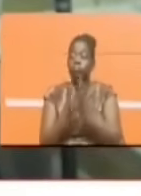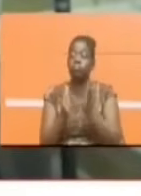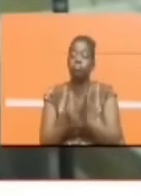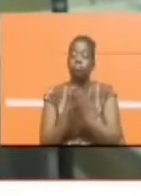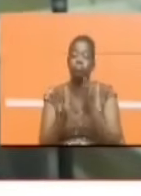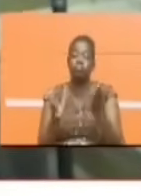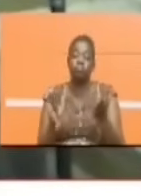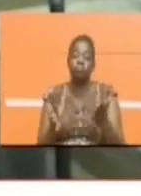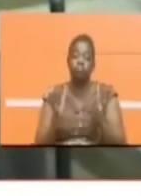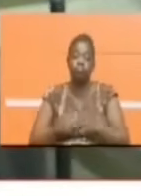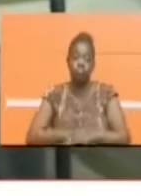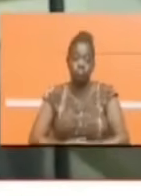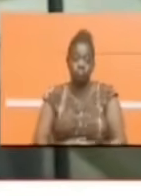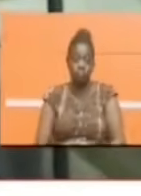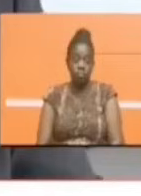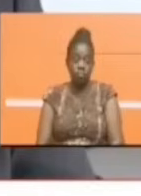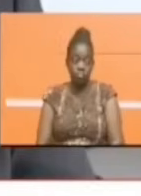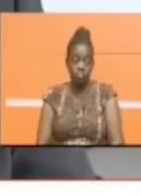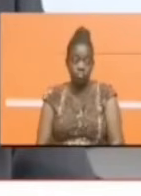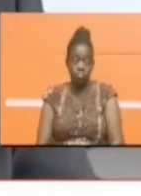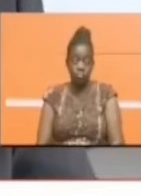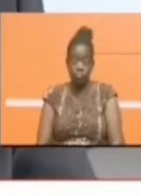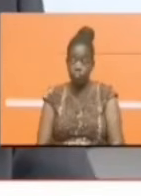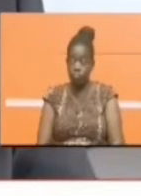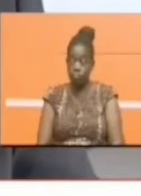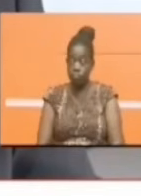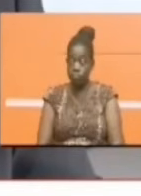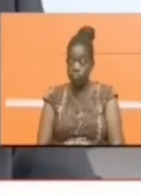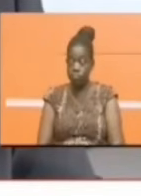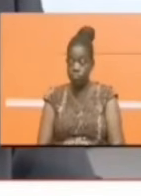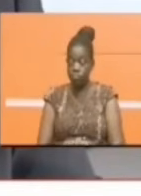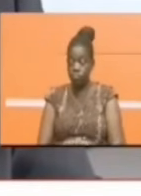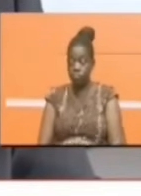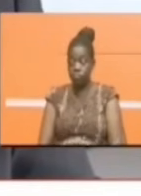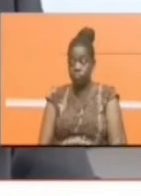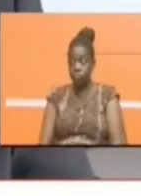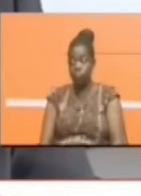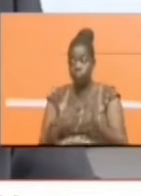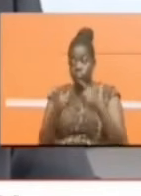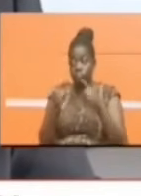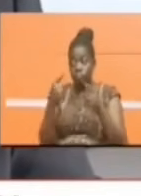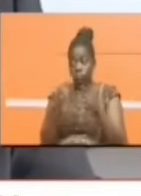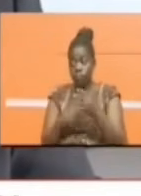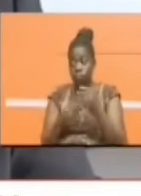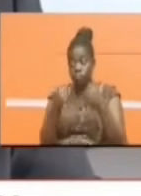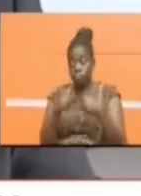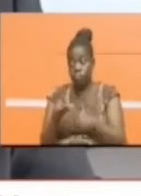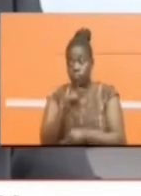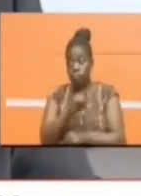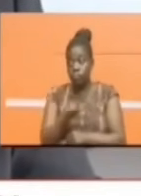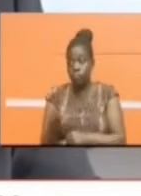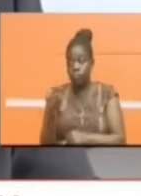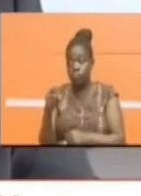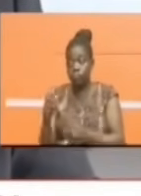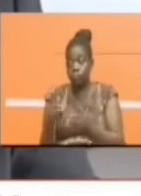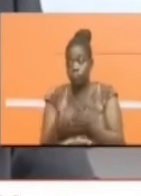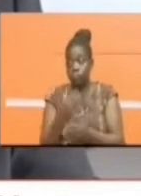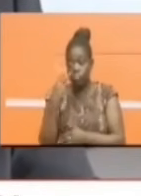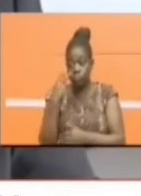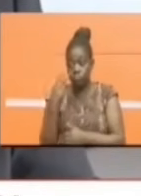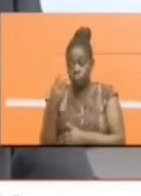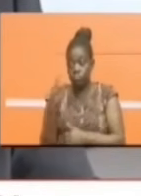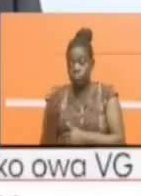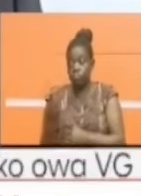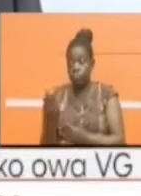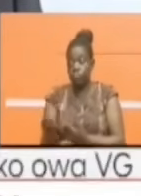omukunganya w'oku ntiko wa Vision Group walambulula. Kati ekyenjawulo kye tukoze mu wiiki zino ebbiri mu New Vision mujja